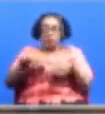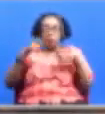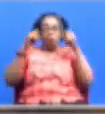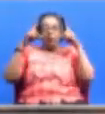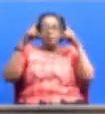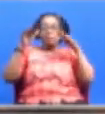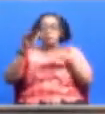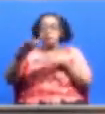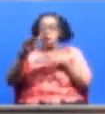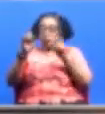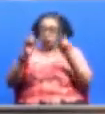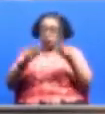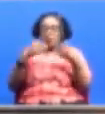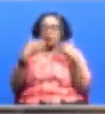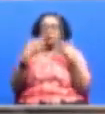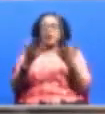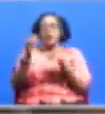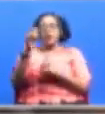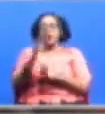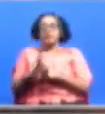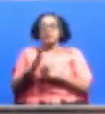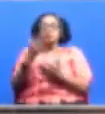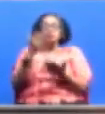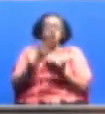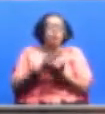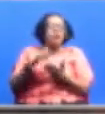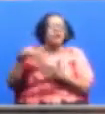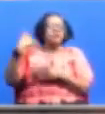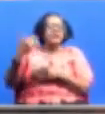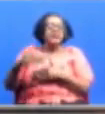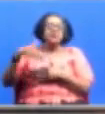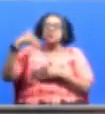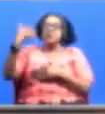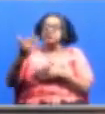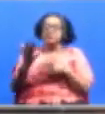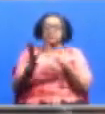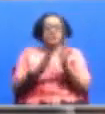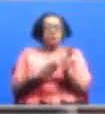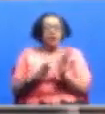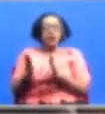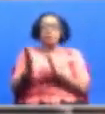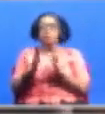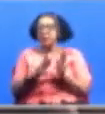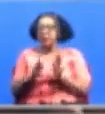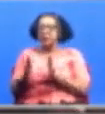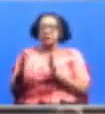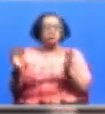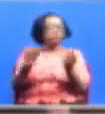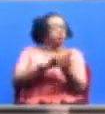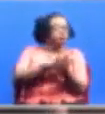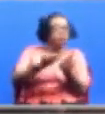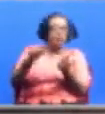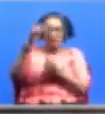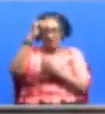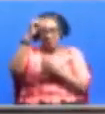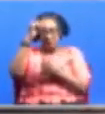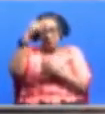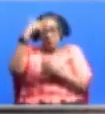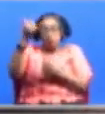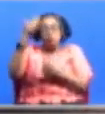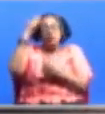ni kushukuru Wakenya. Wacha maneno ya kila siku unapanga maneno ya kufuruga serikali,